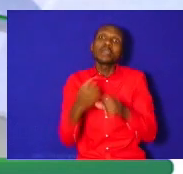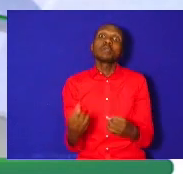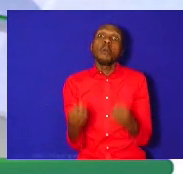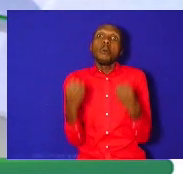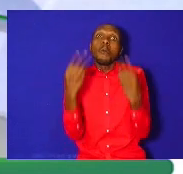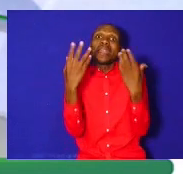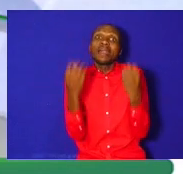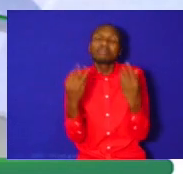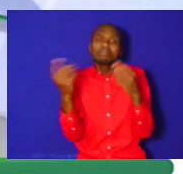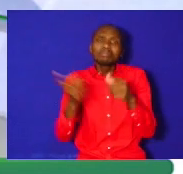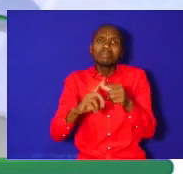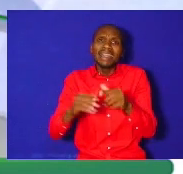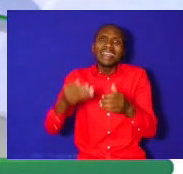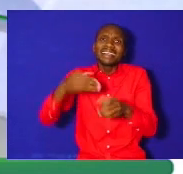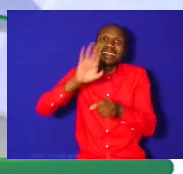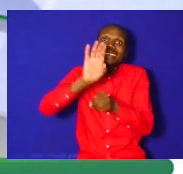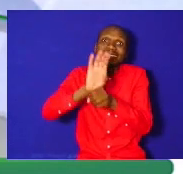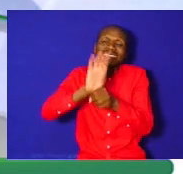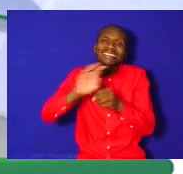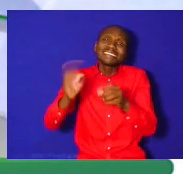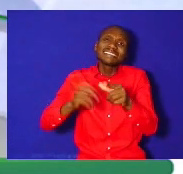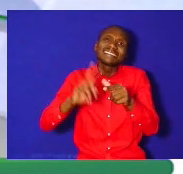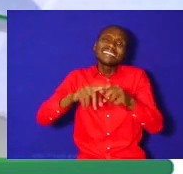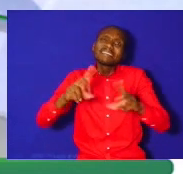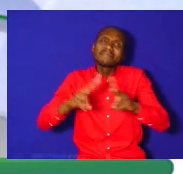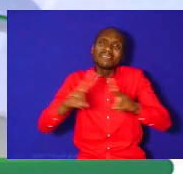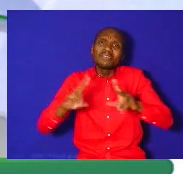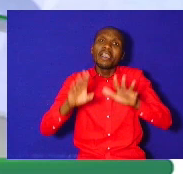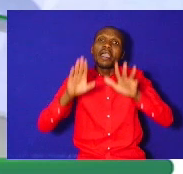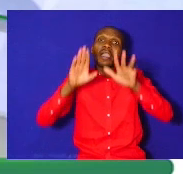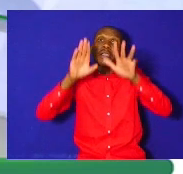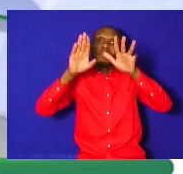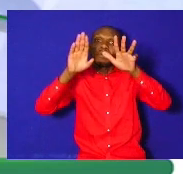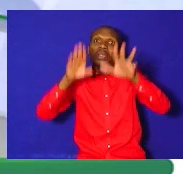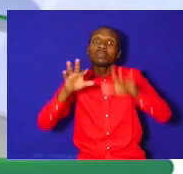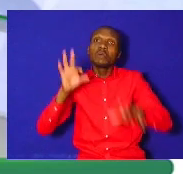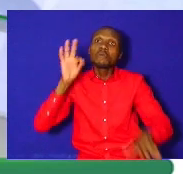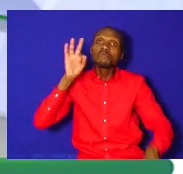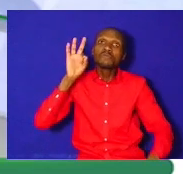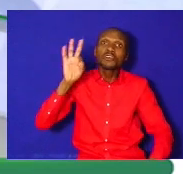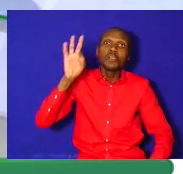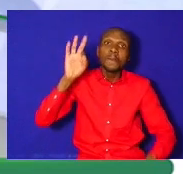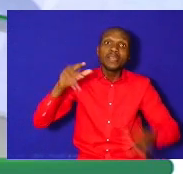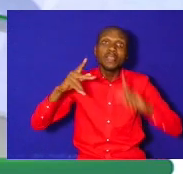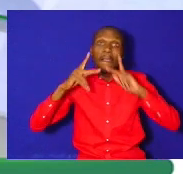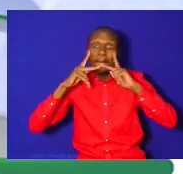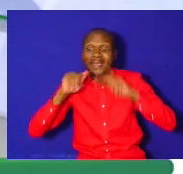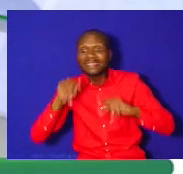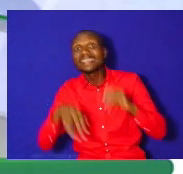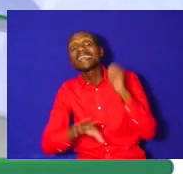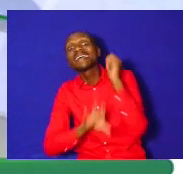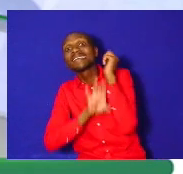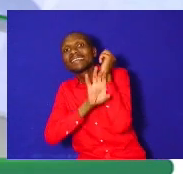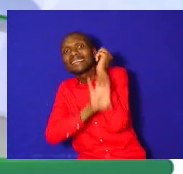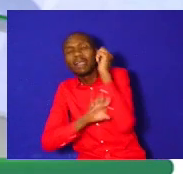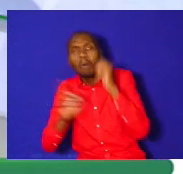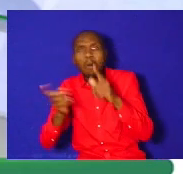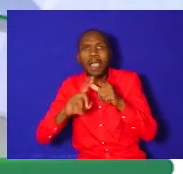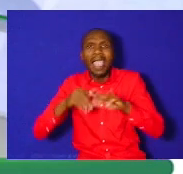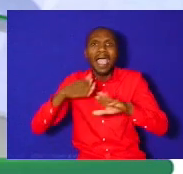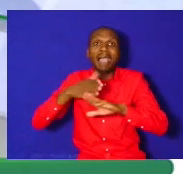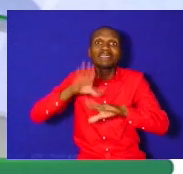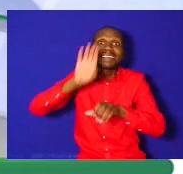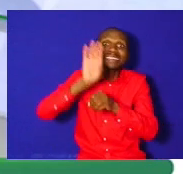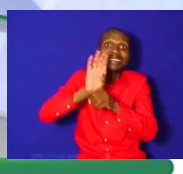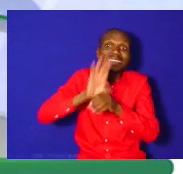ni gadenya AC kanisa ni go ya beire esire nene anna sokoralia omurembe asinse yakeni ya kwa ndaya kere kanisa ya bwa